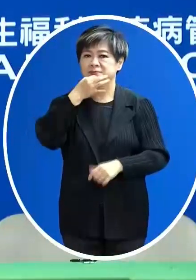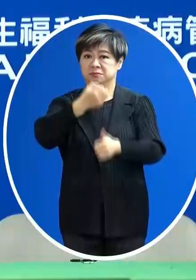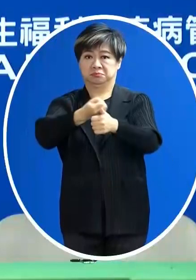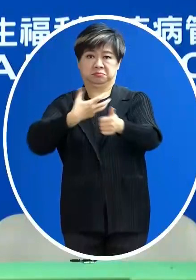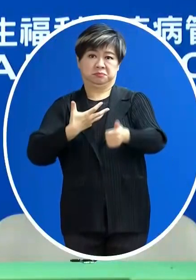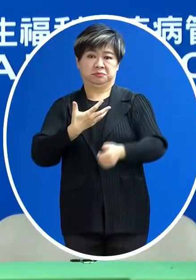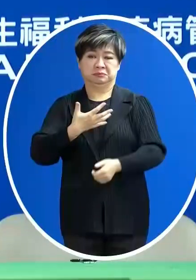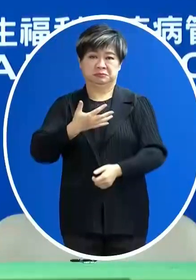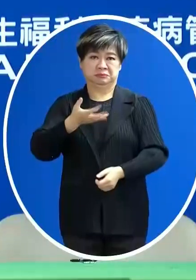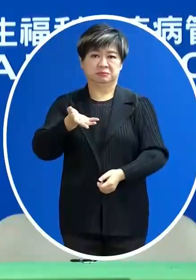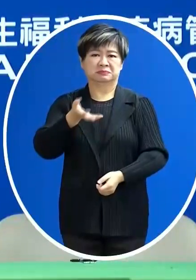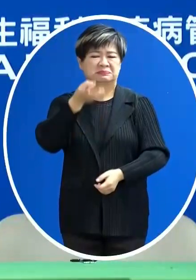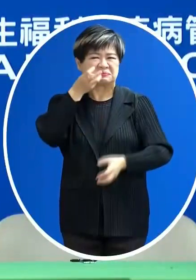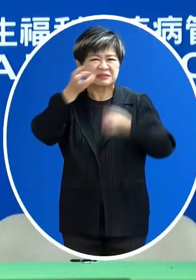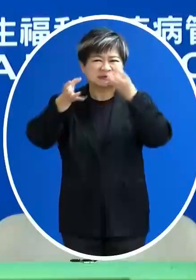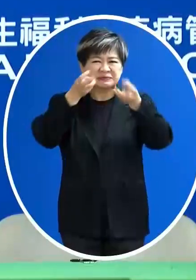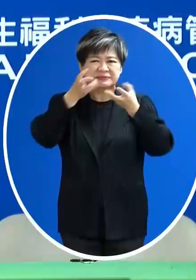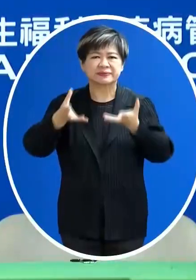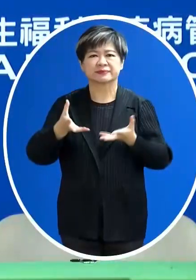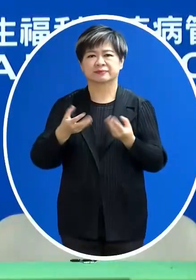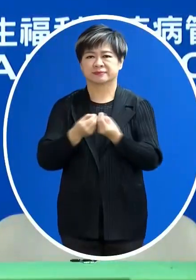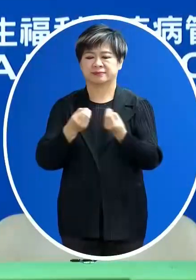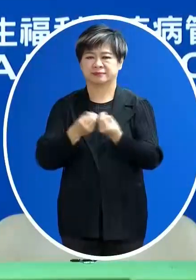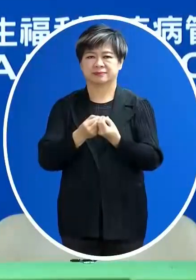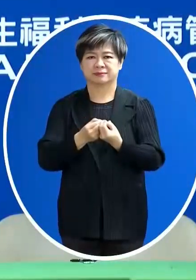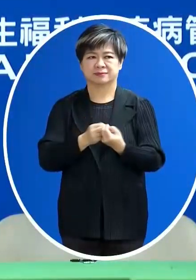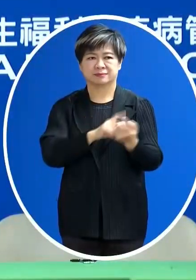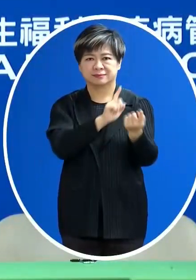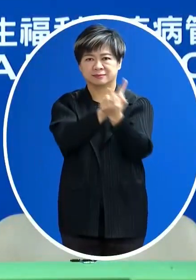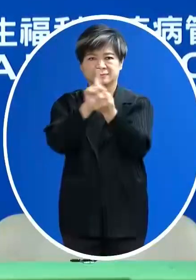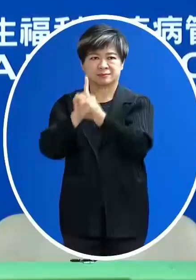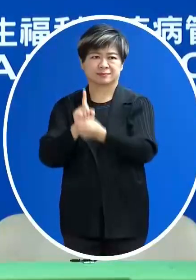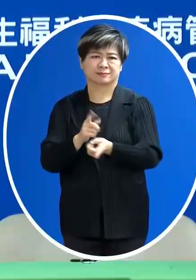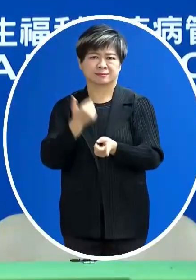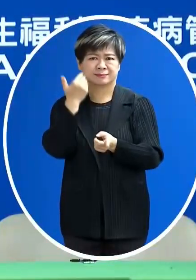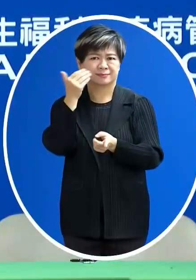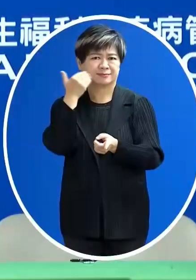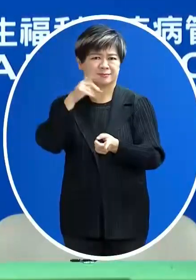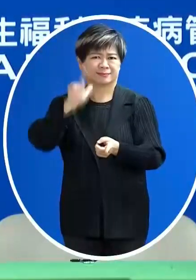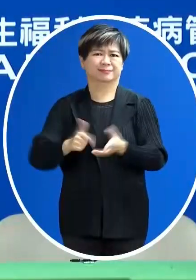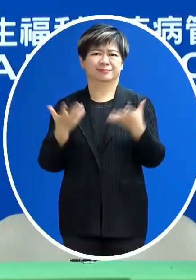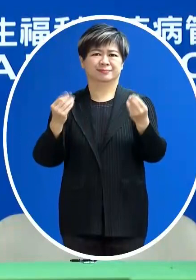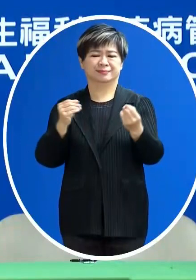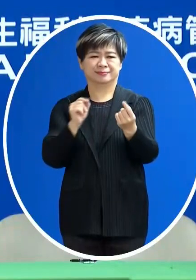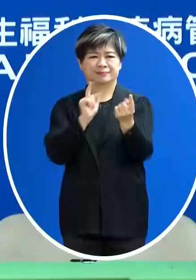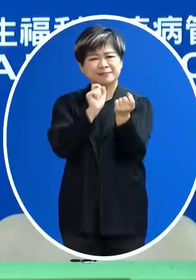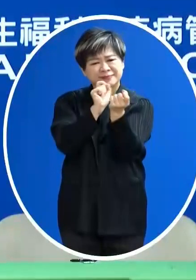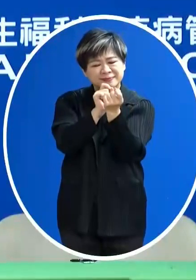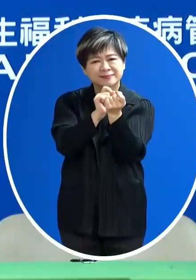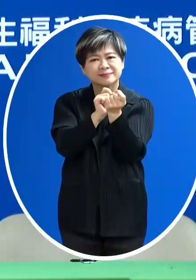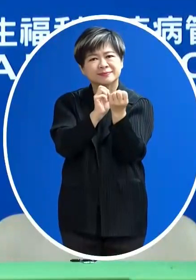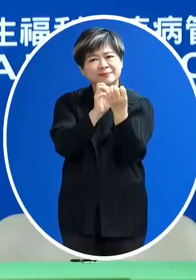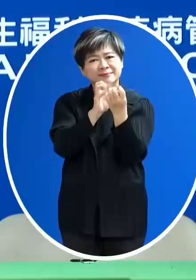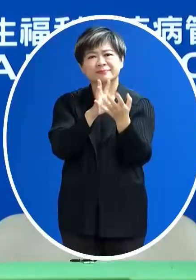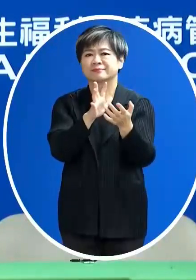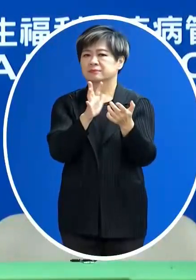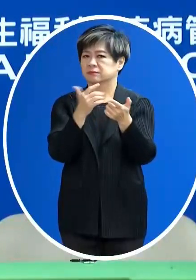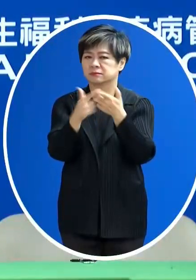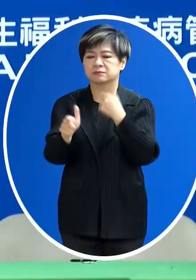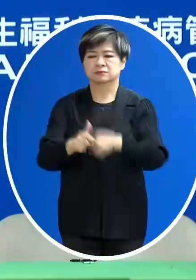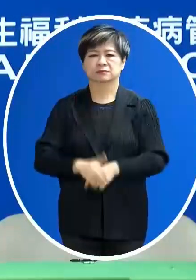染那也减少对跟不特定对象的这个近距离的互动跟交谈非要的时候还